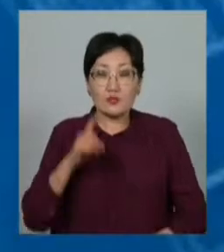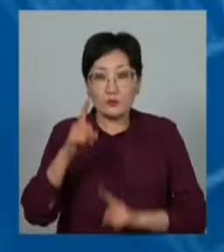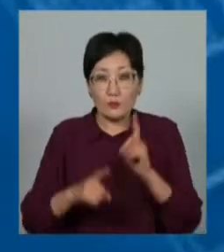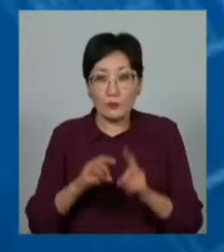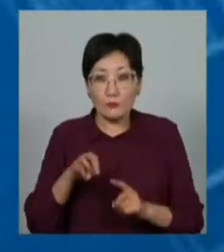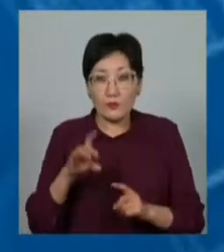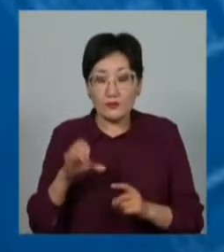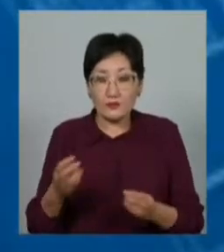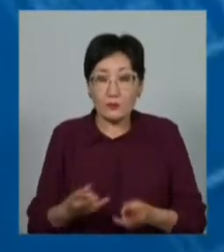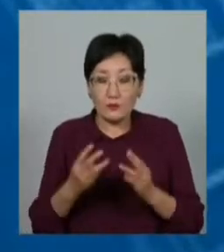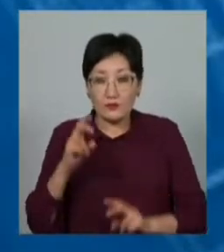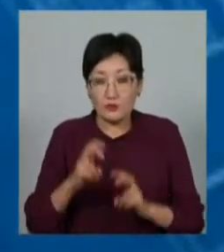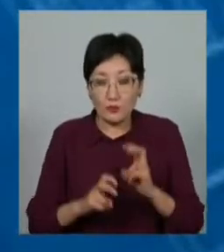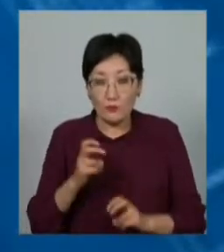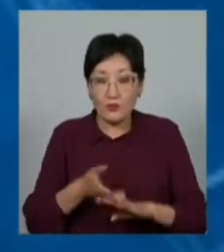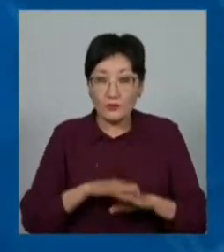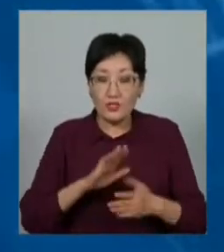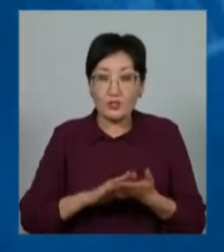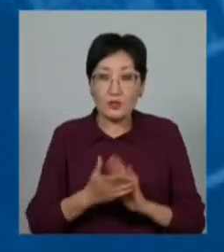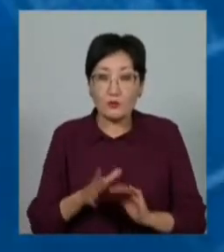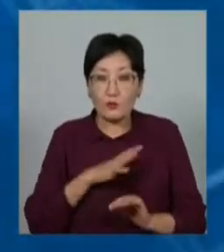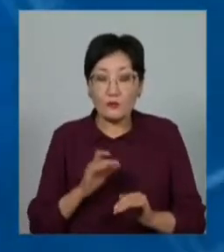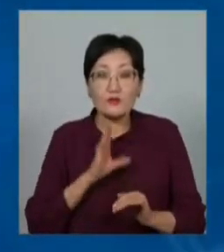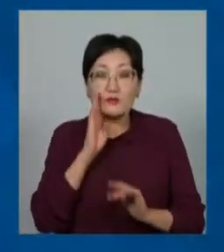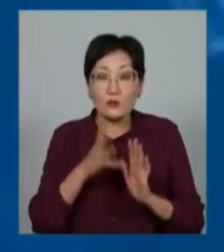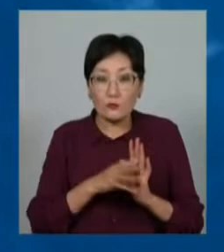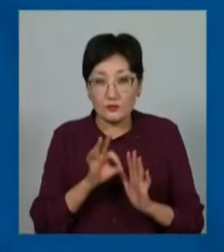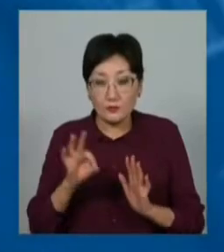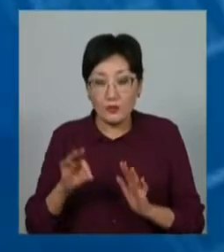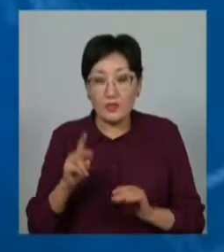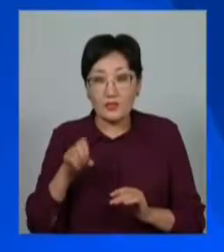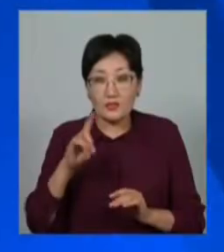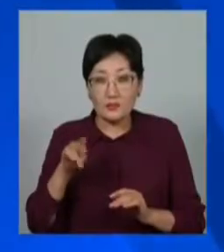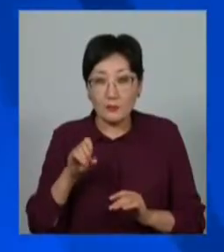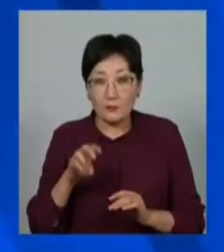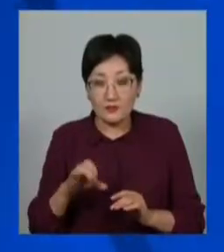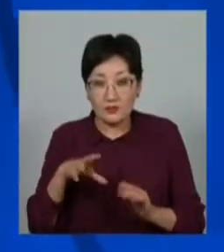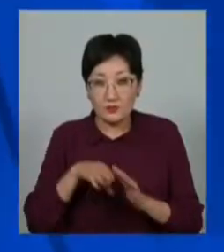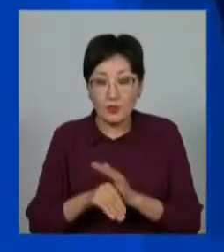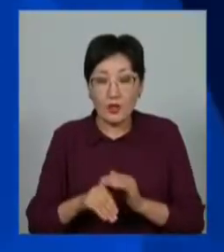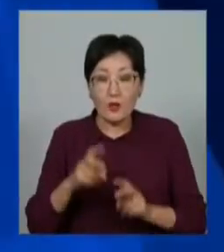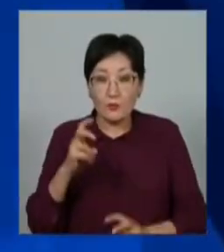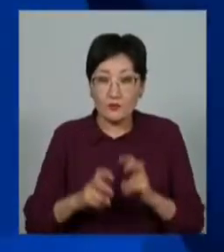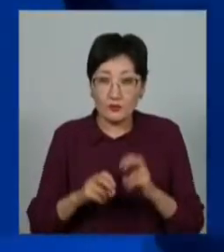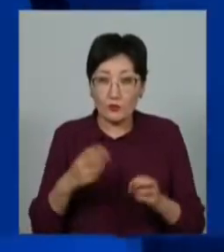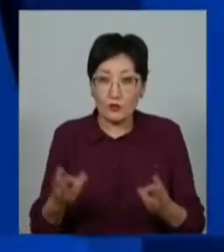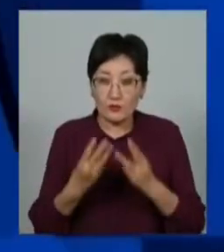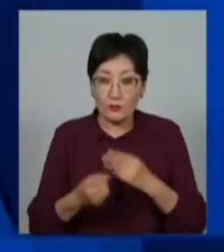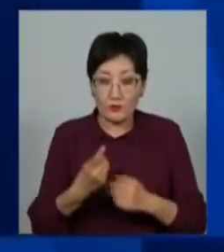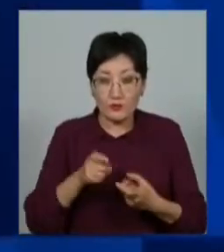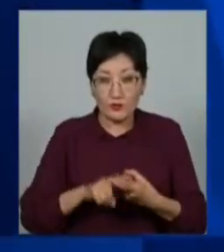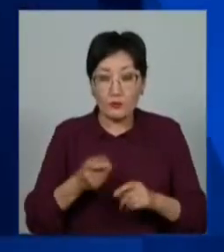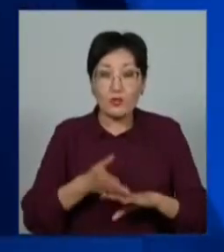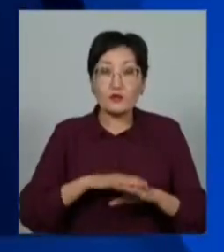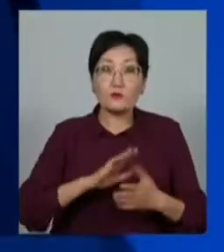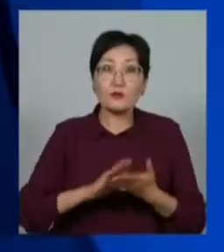Жезқазғандағы мыс балқыту зауытында төтенше жағдай орын алды. Таңғы 9-дар шамасында Қазақмыс корпорациясына қарасты кәсіпорында өрт шыққаны туралы